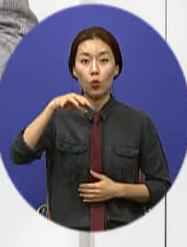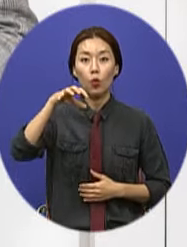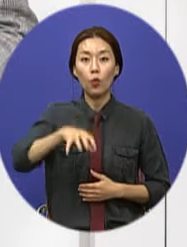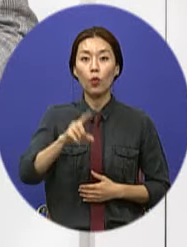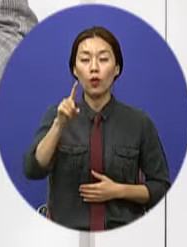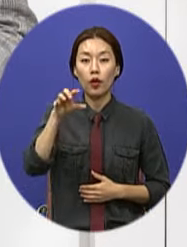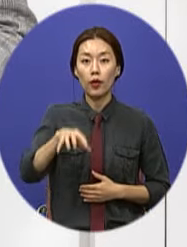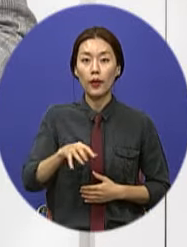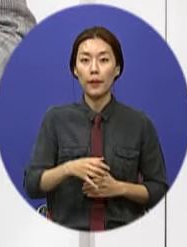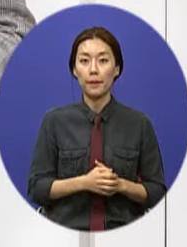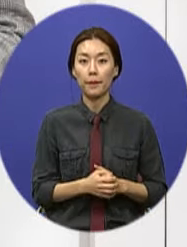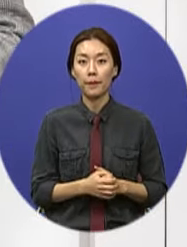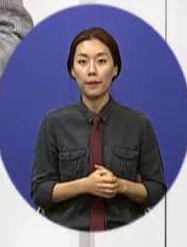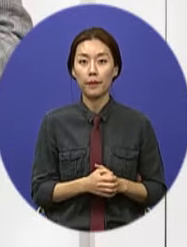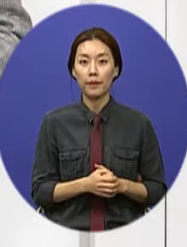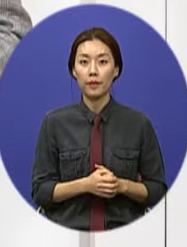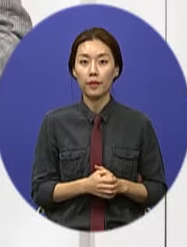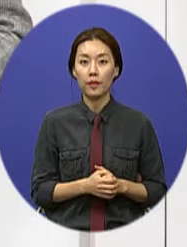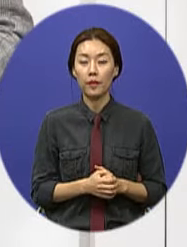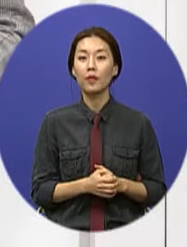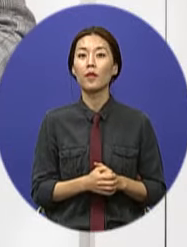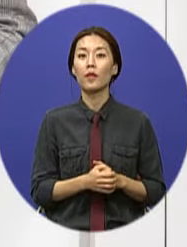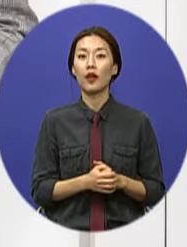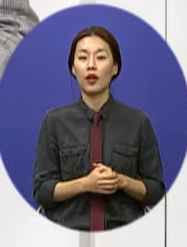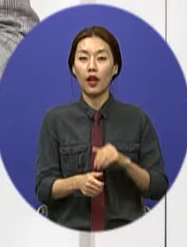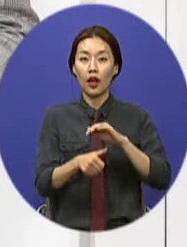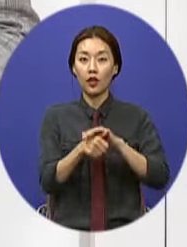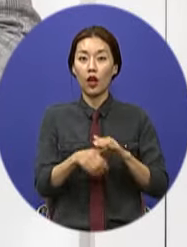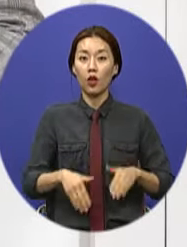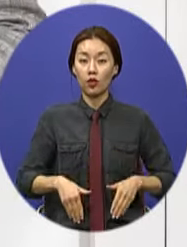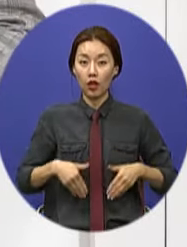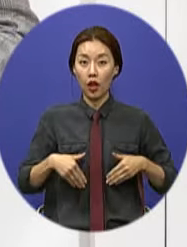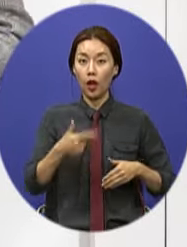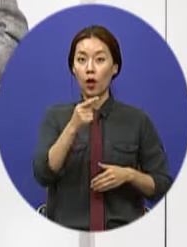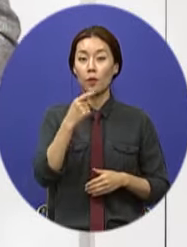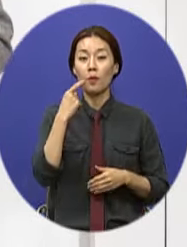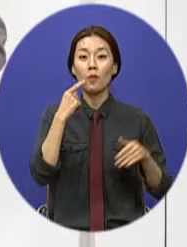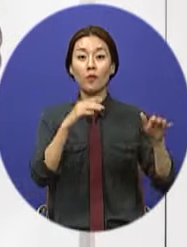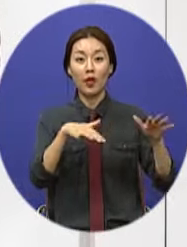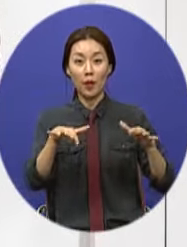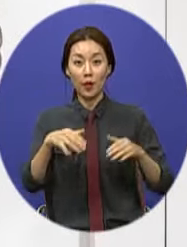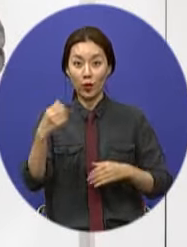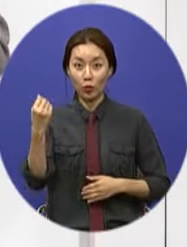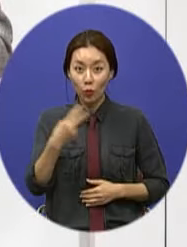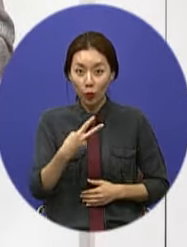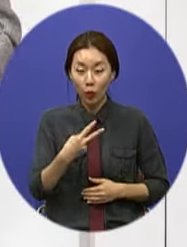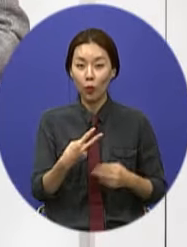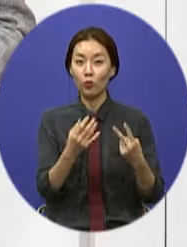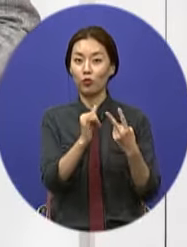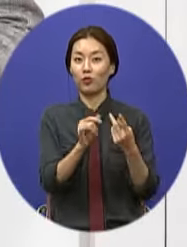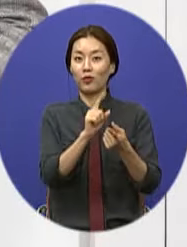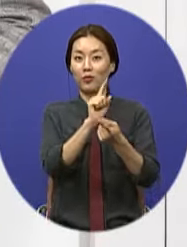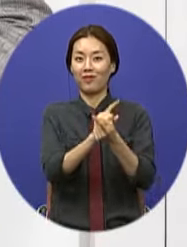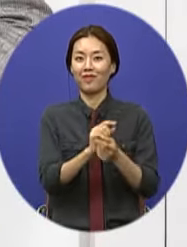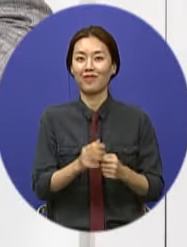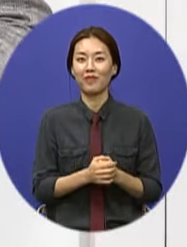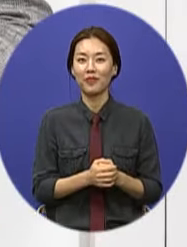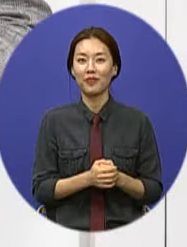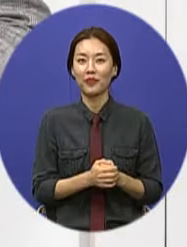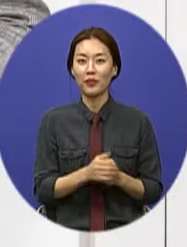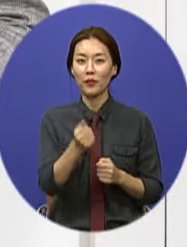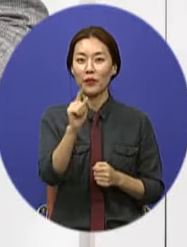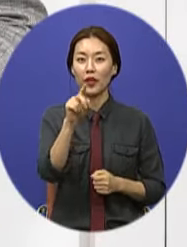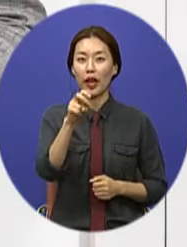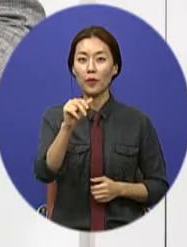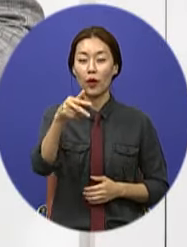지역은 어디세요? 이제 경남 남해입니다. 남해. 남해. 오, 오늘 남해 분이 또 두 분이나 오셨네요. 남해 잘